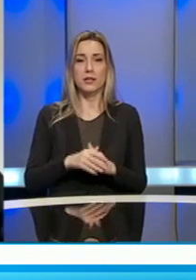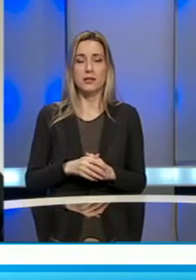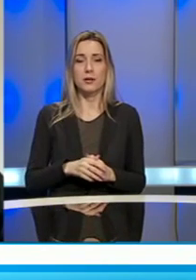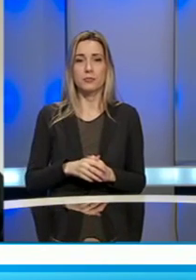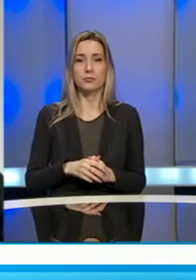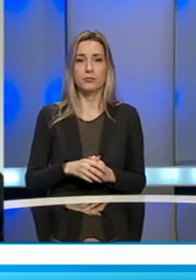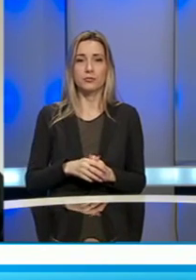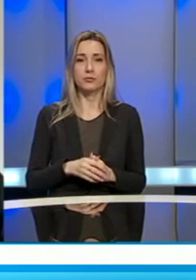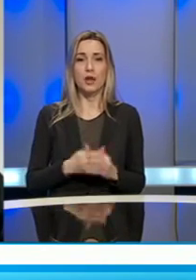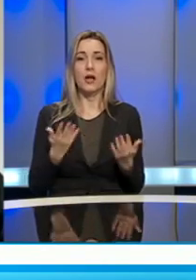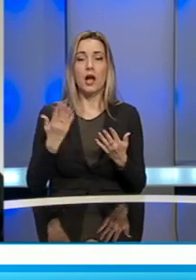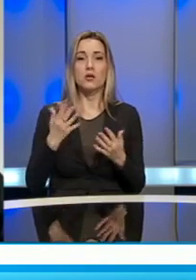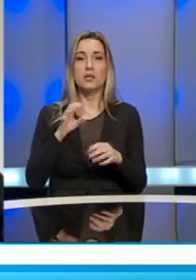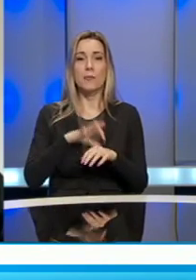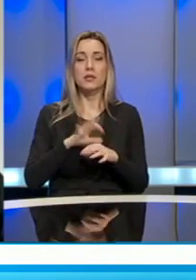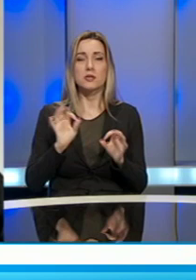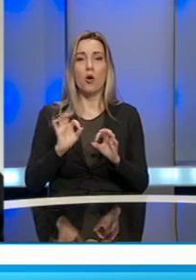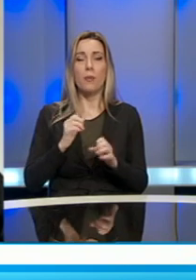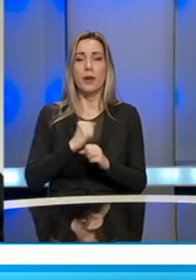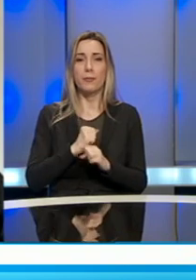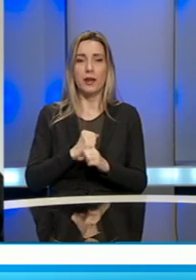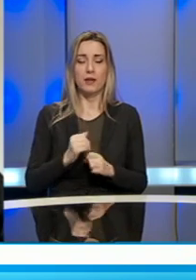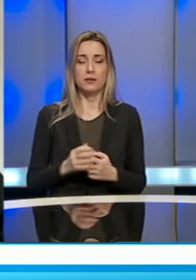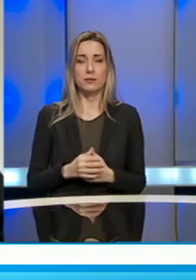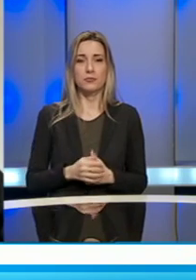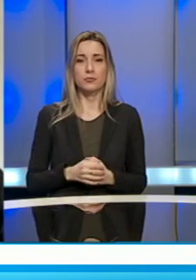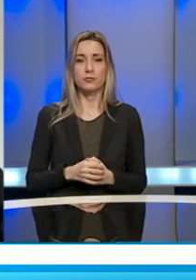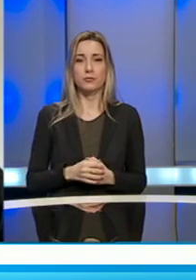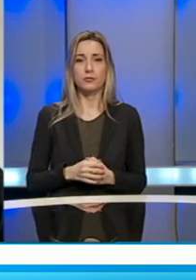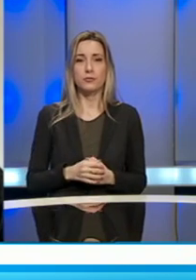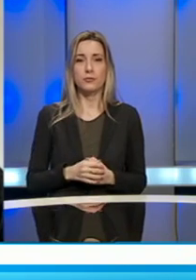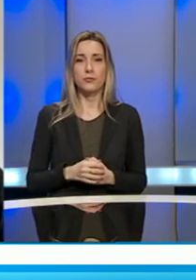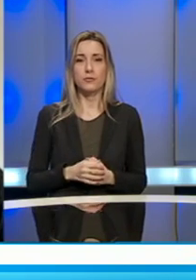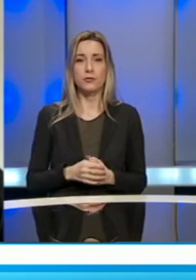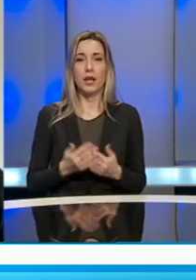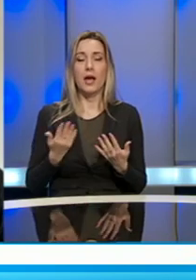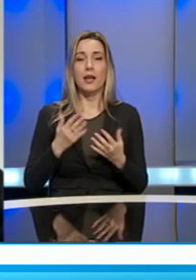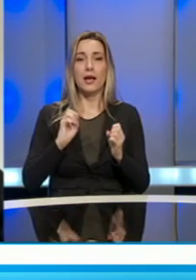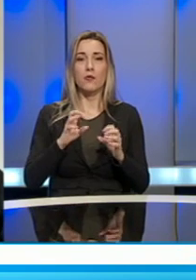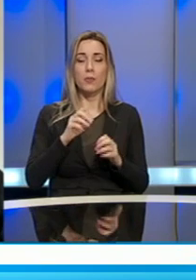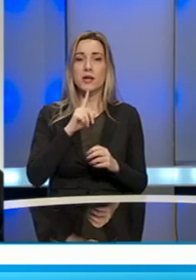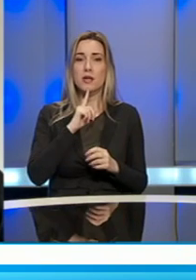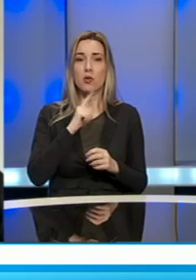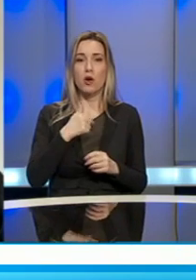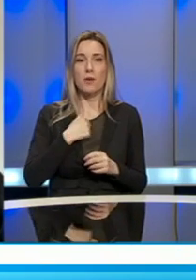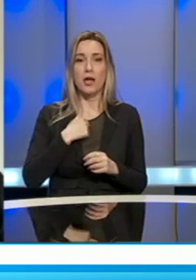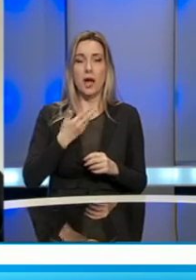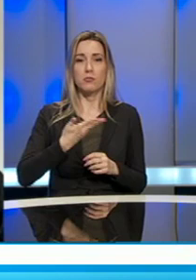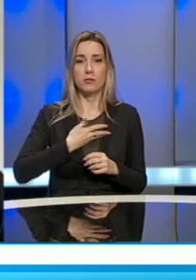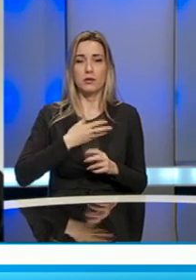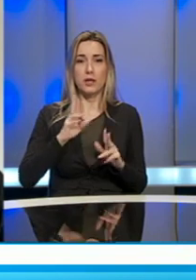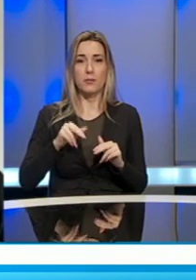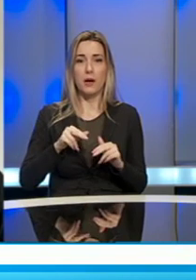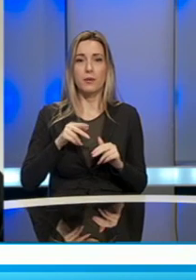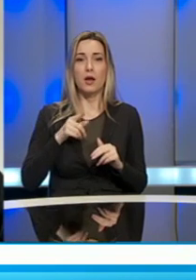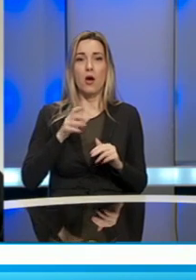u pitanju i o kakvoj se medicinskoj opremi radi? Prema nekim informacijama kojima ja raspolažem, mislim